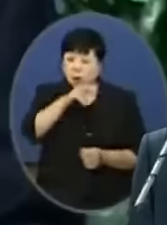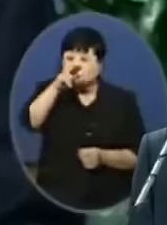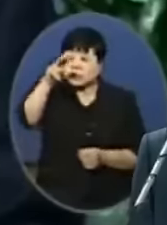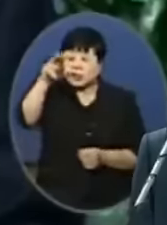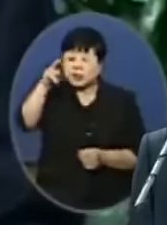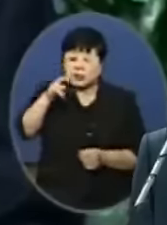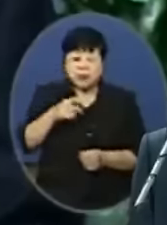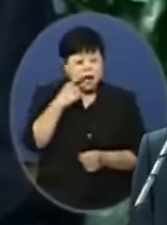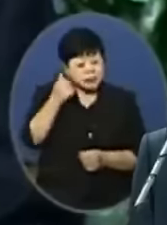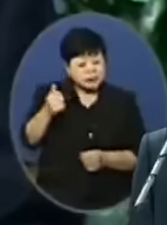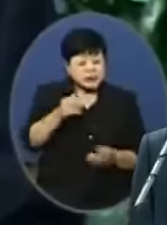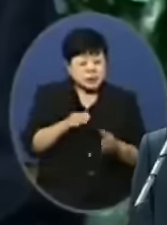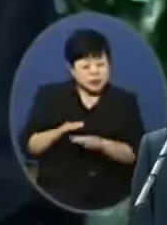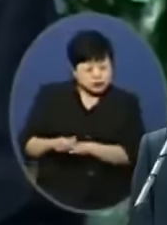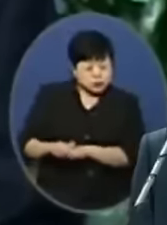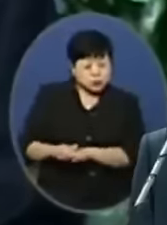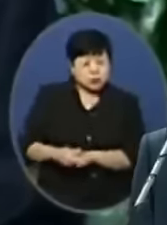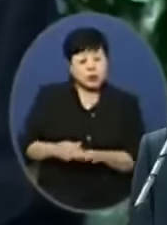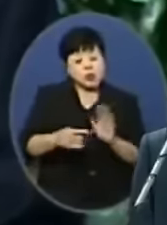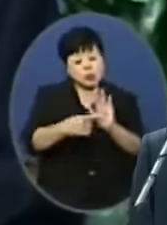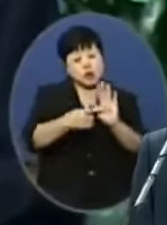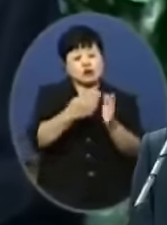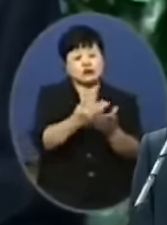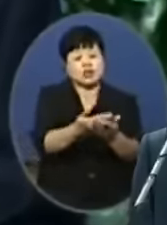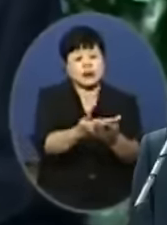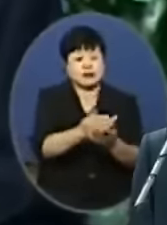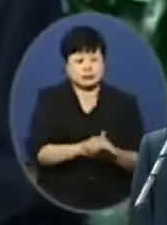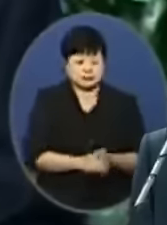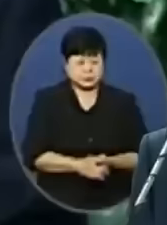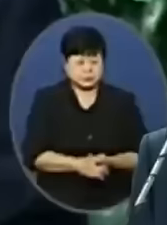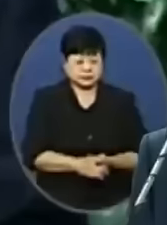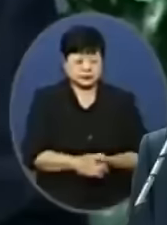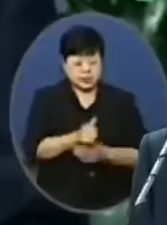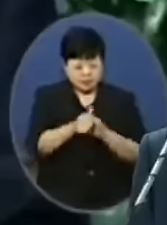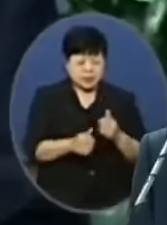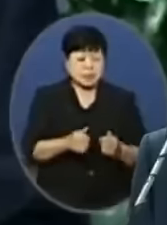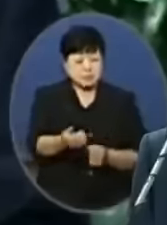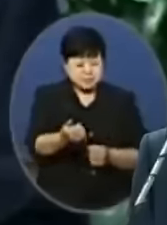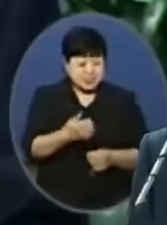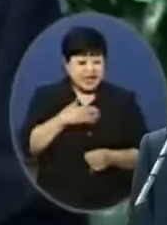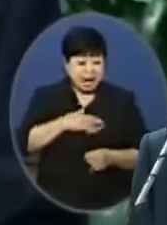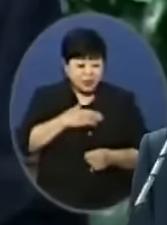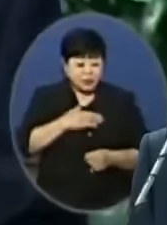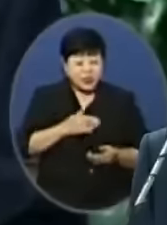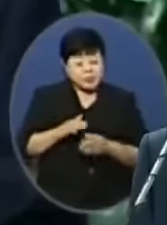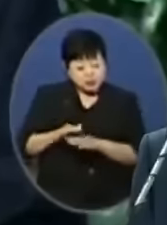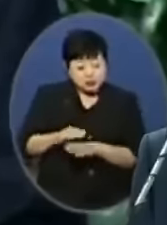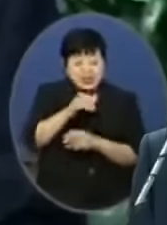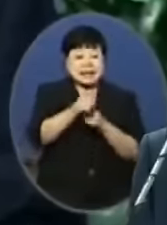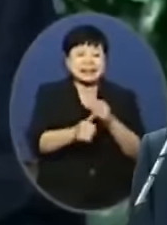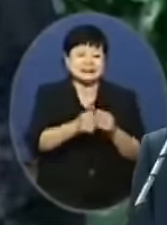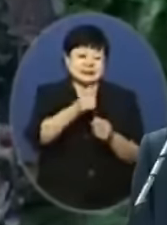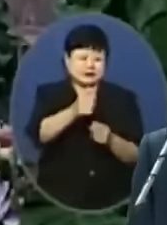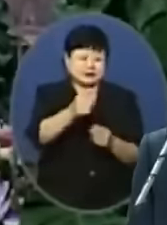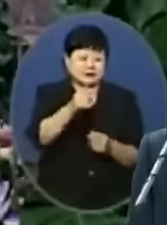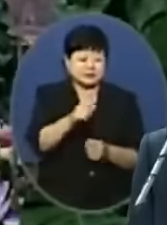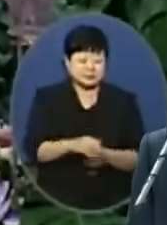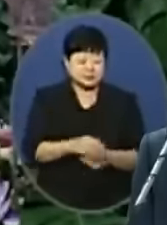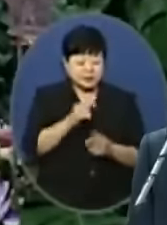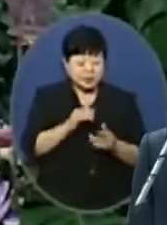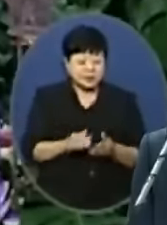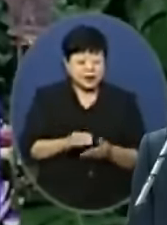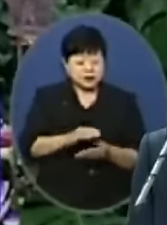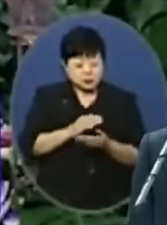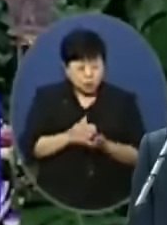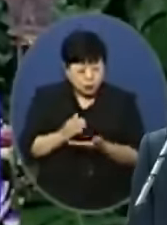쳐다보십시오. 아버지 예비한 것을 보여주시옵소서. 하나님 미리 아시고 예비하시나는 것입니다. 여기에도 예비하신